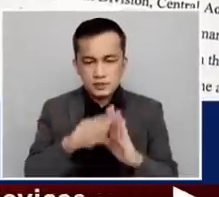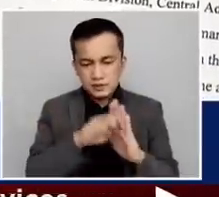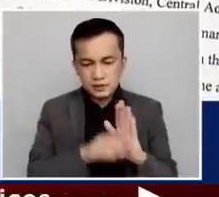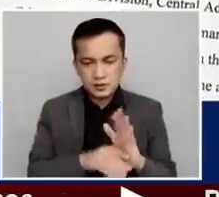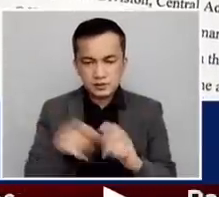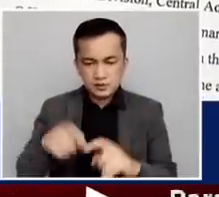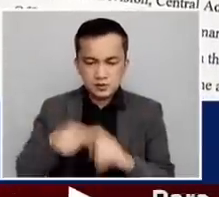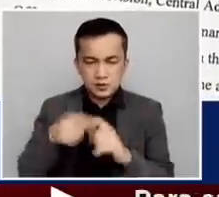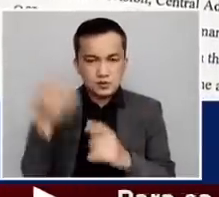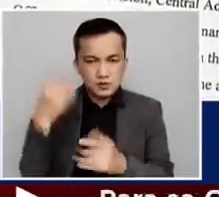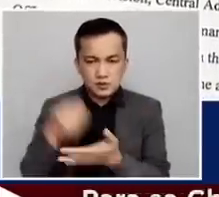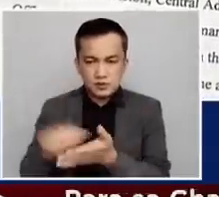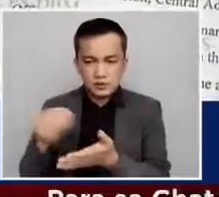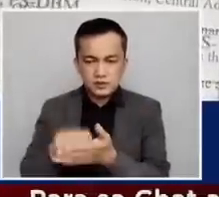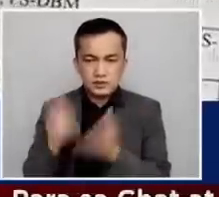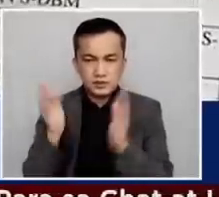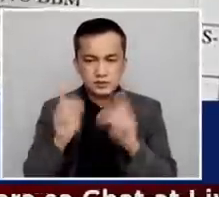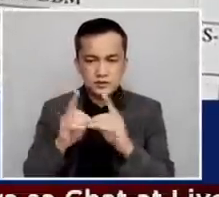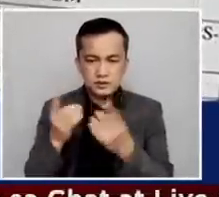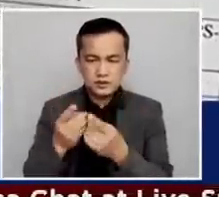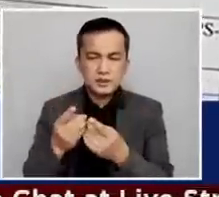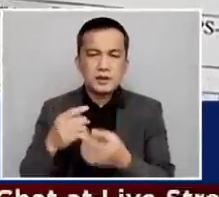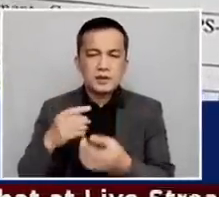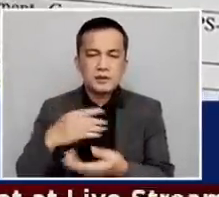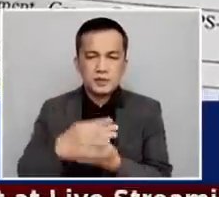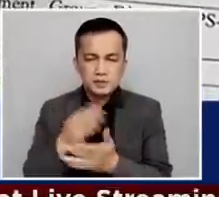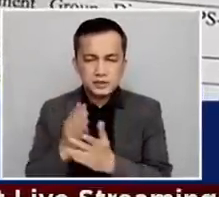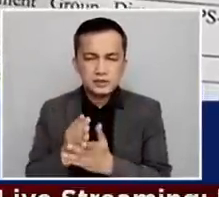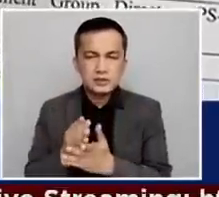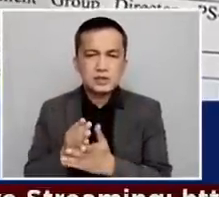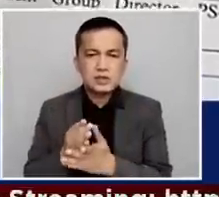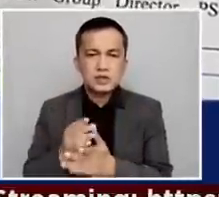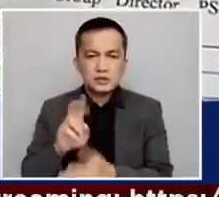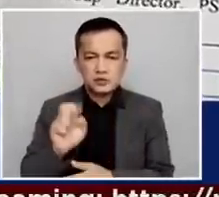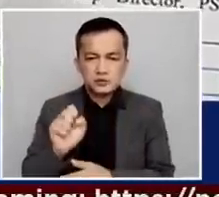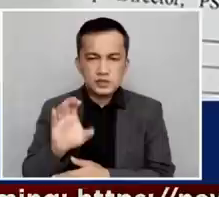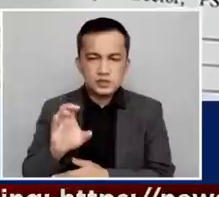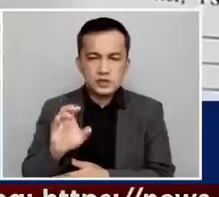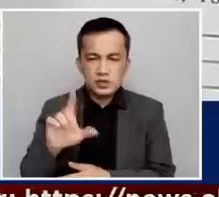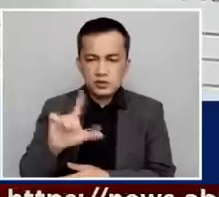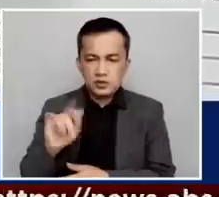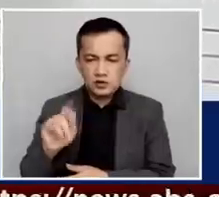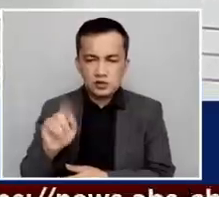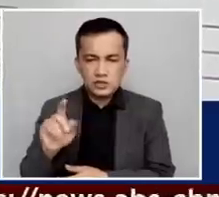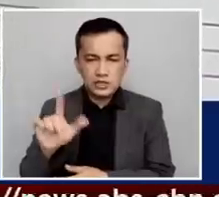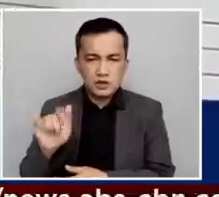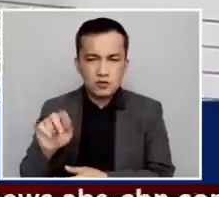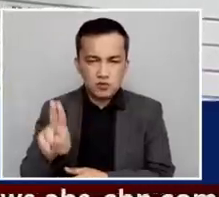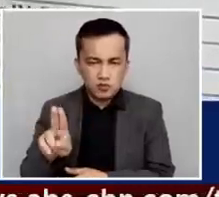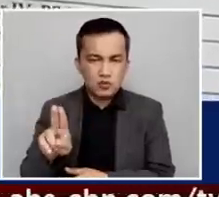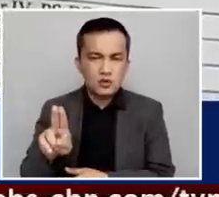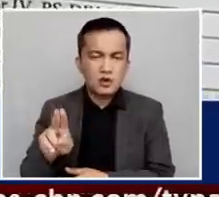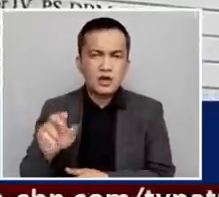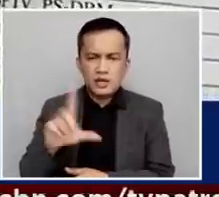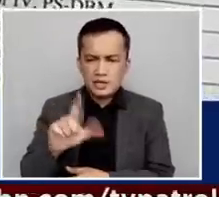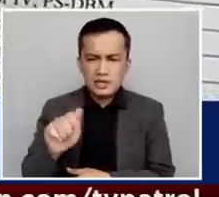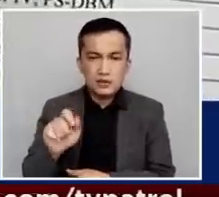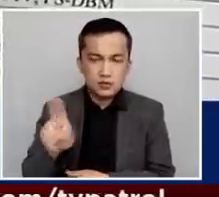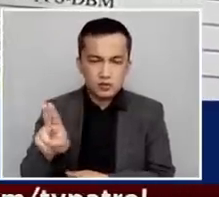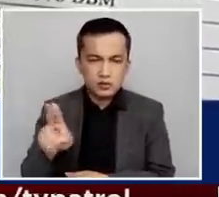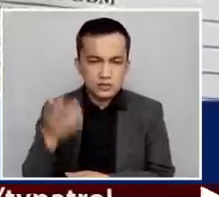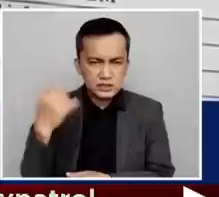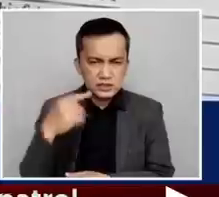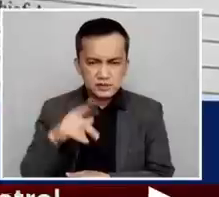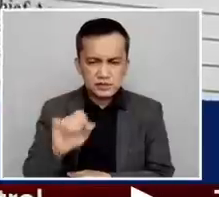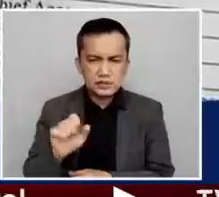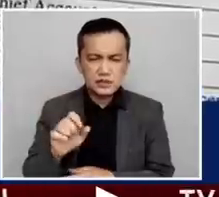ay Procurement Service Department of Budget and Management Undersecretary Lloyd Christopher Lau at si dating PSDBM Procurement Group